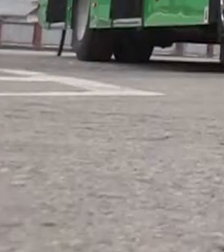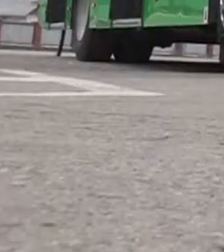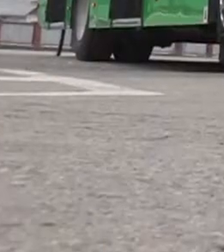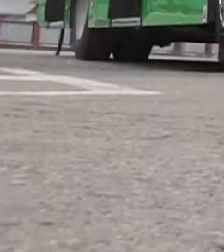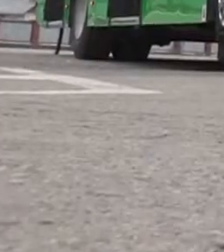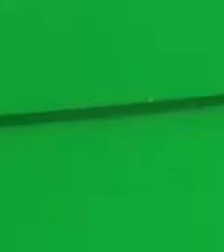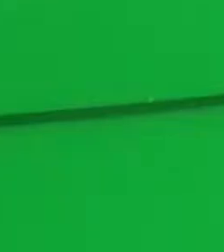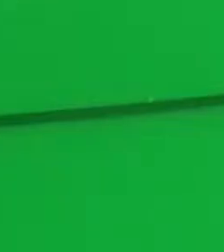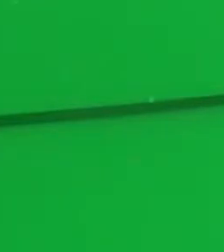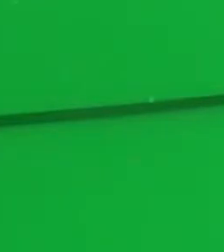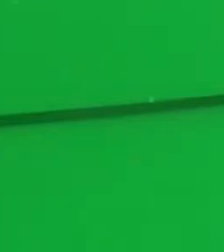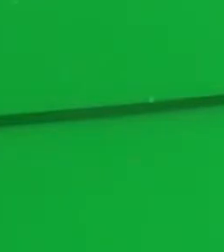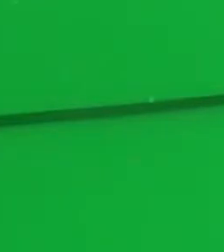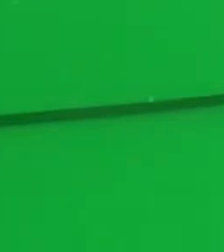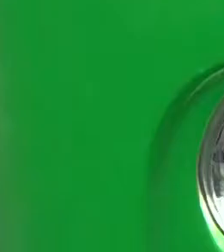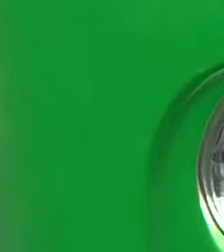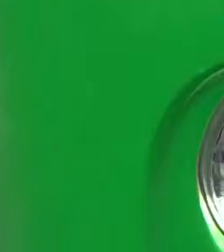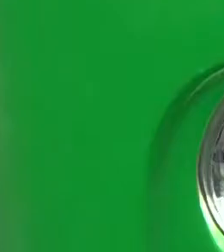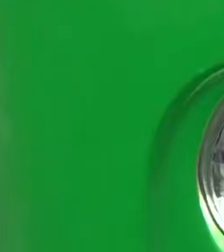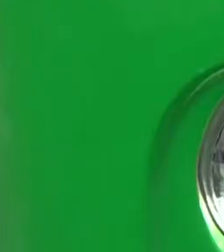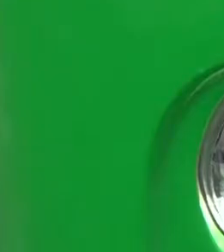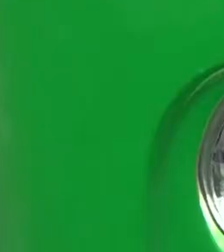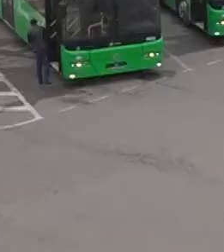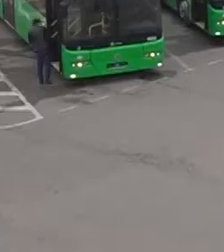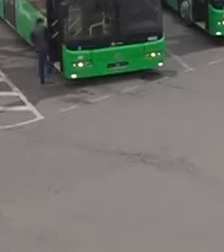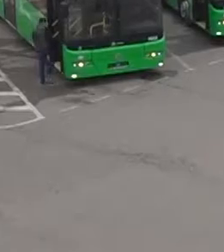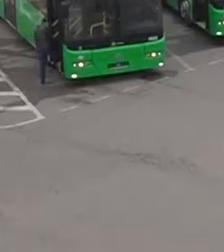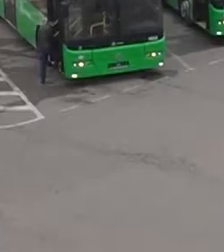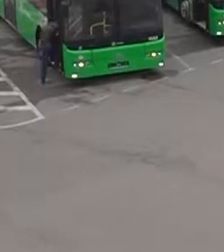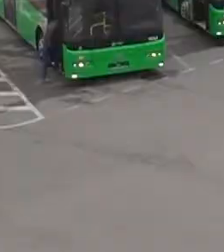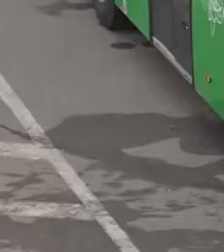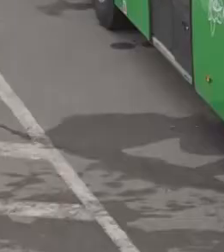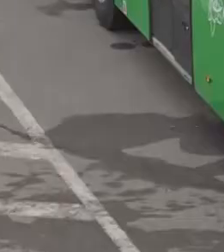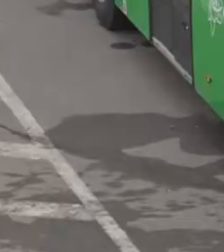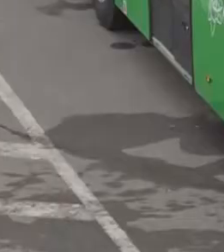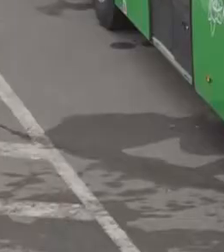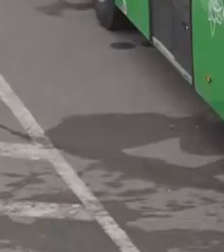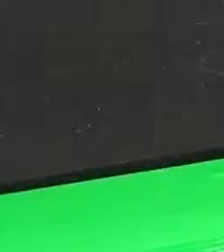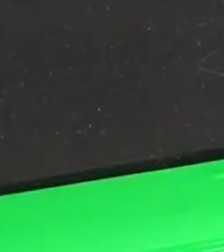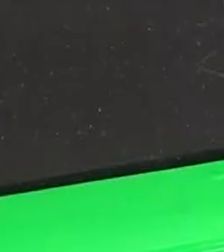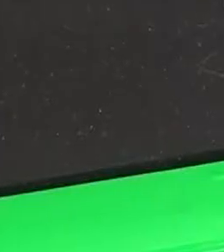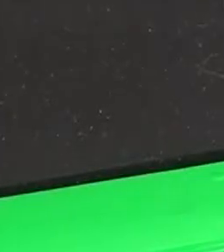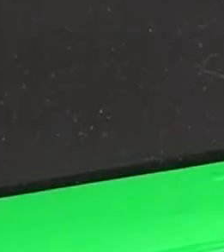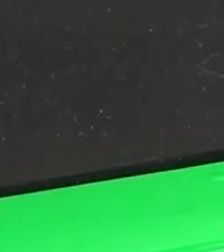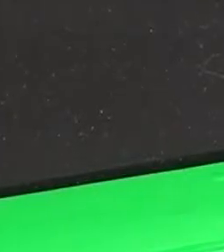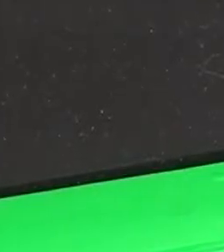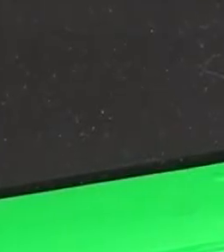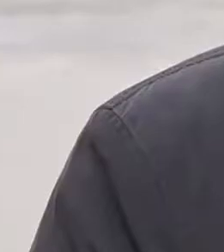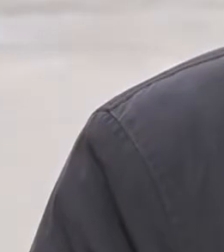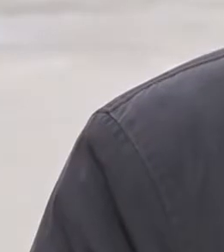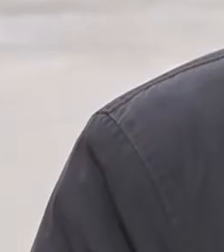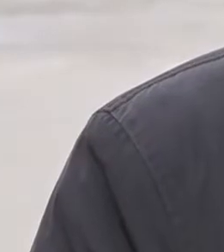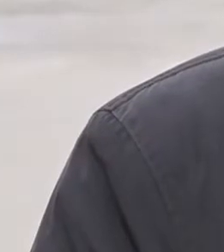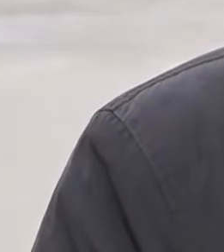Новые автобусы на газе пополнили автопарк Алматы. Чем оснащен современный общественный транспорт и на какие маршруты он выйдет?